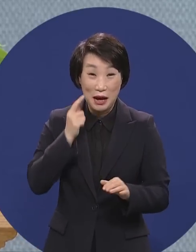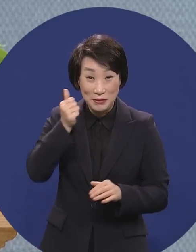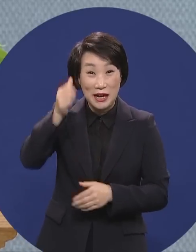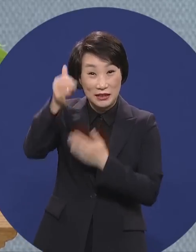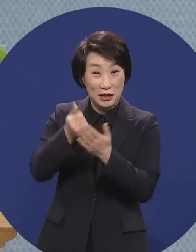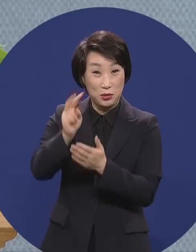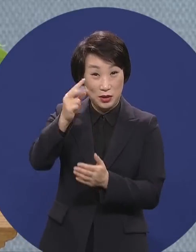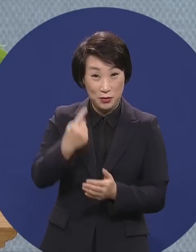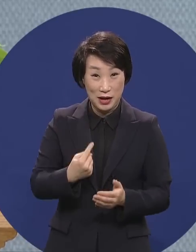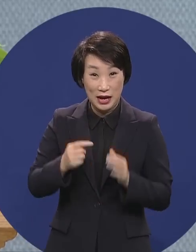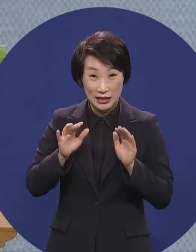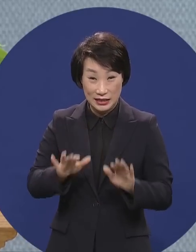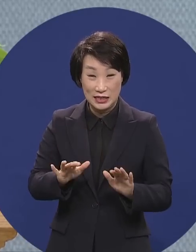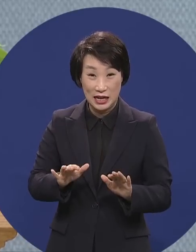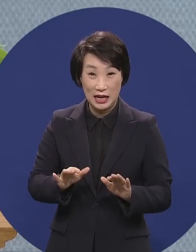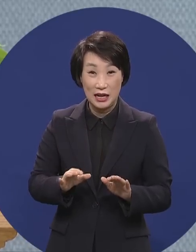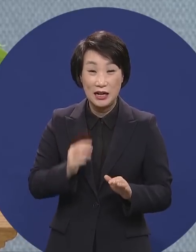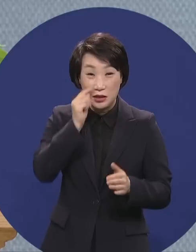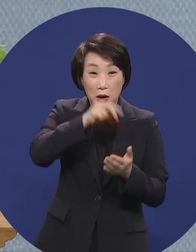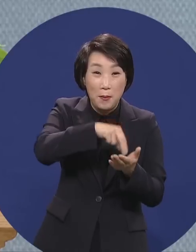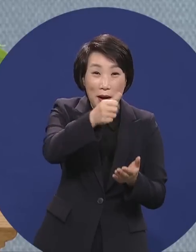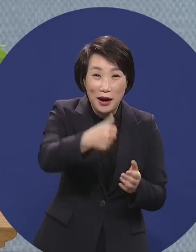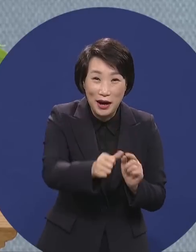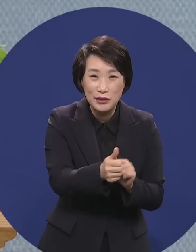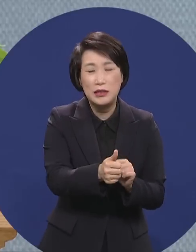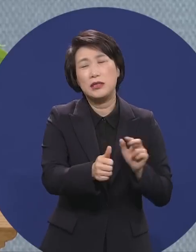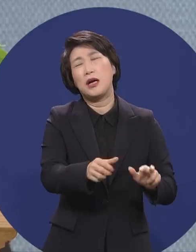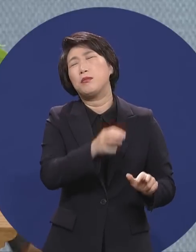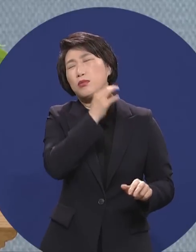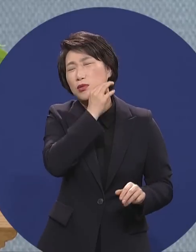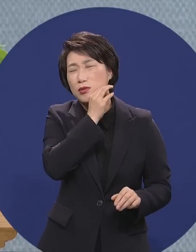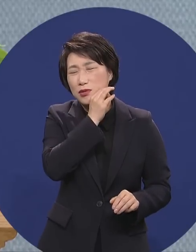돌아와서 탕자는 염치 없지만